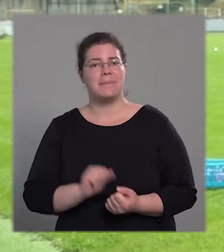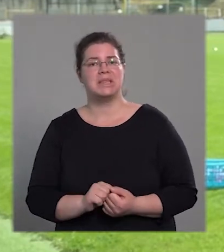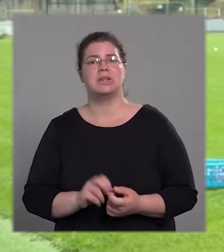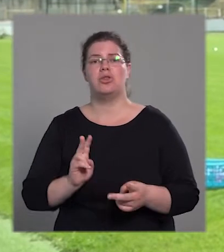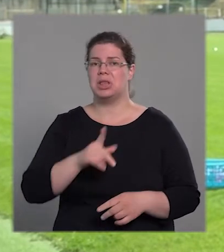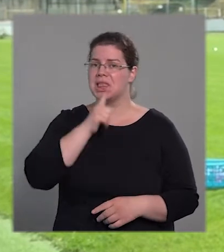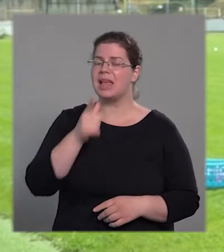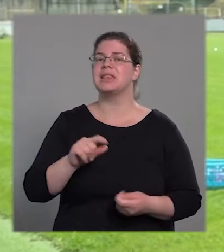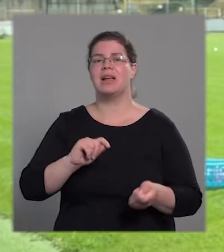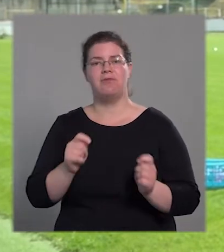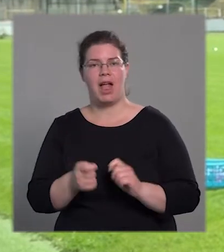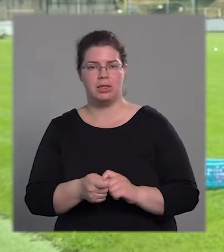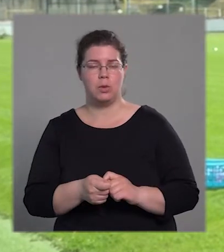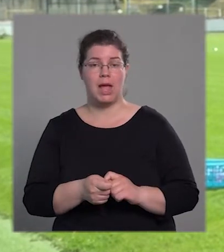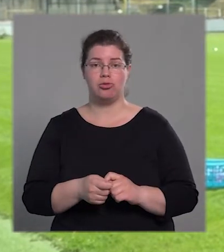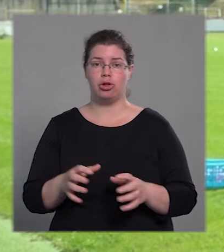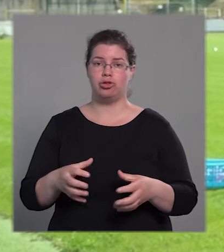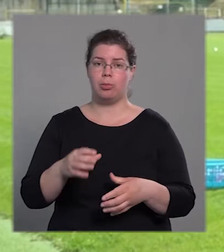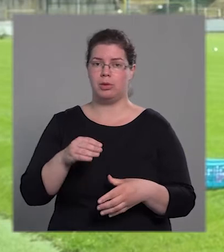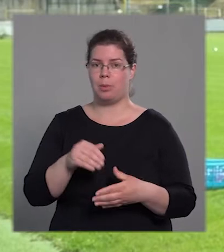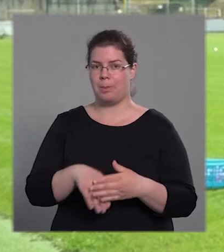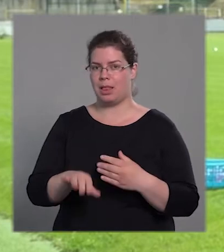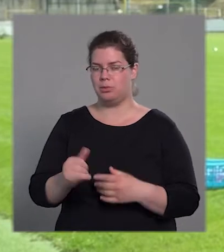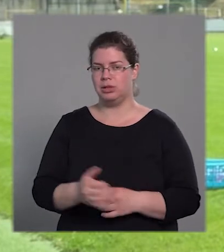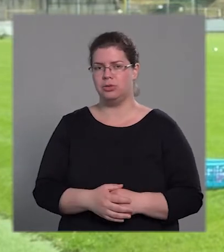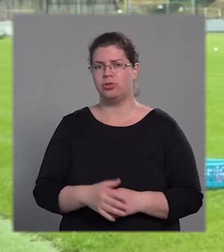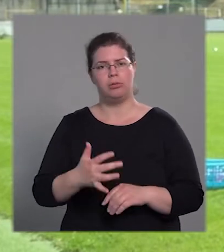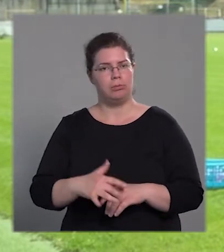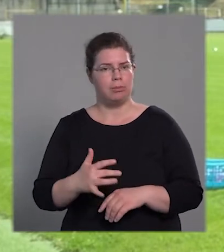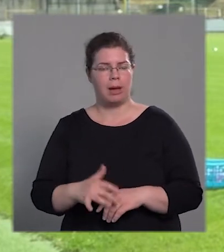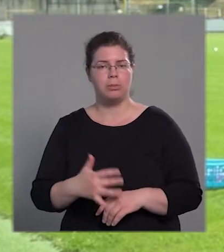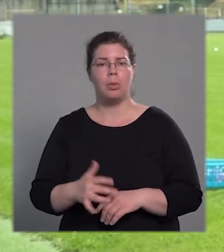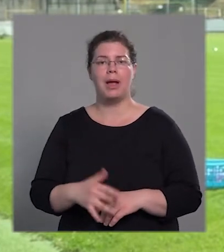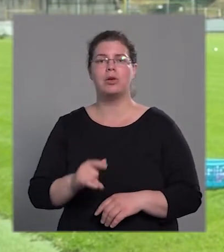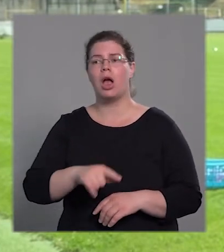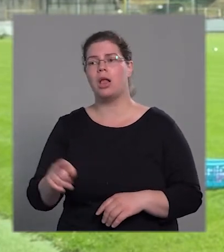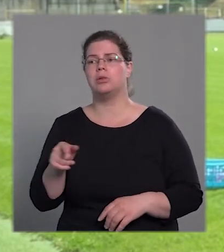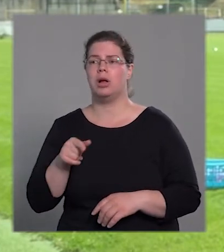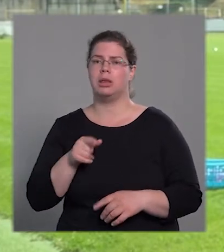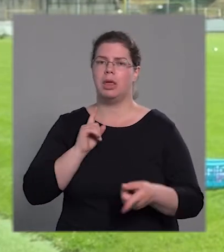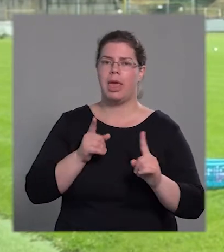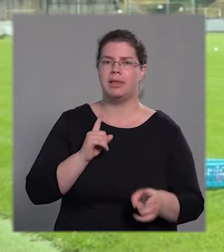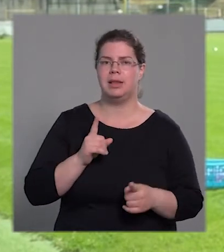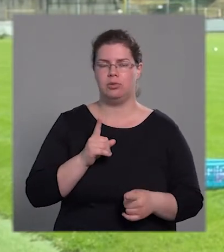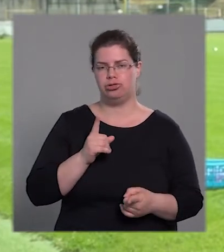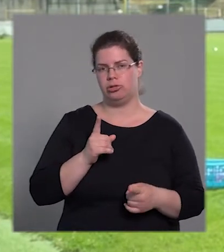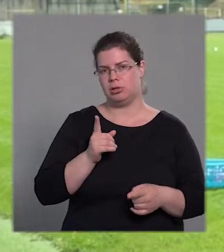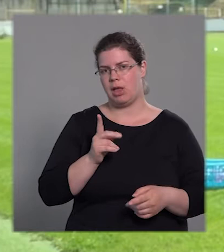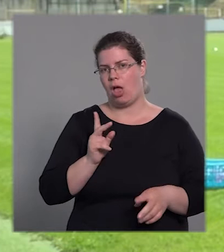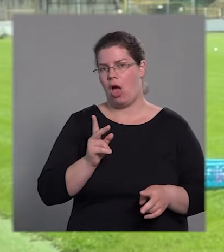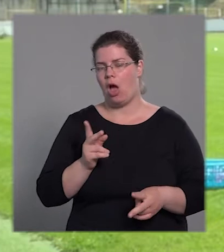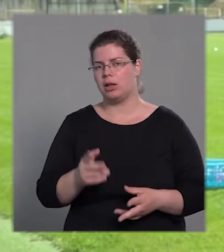Biztos, hogy lesznek változások a csapaton belül is. Megpróbáljuk azokat a játékosokat,